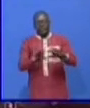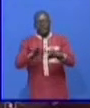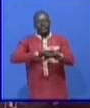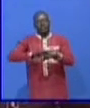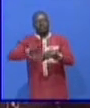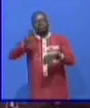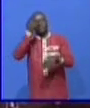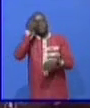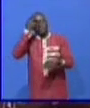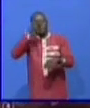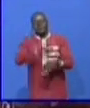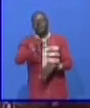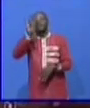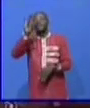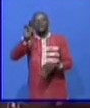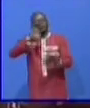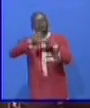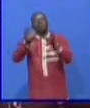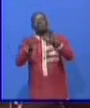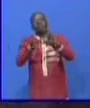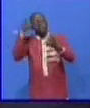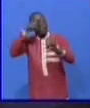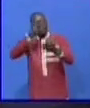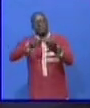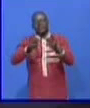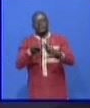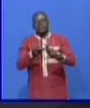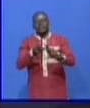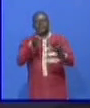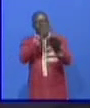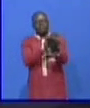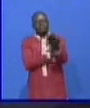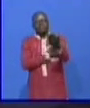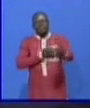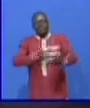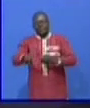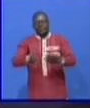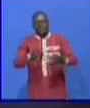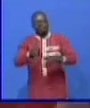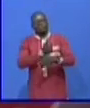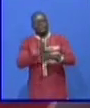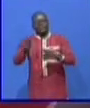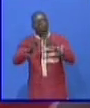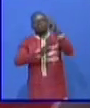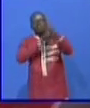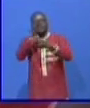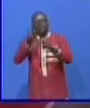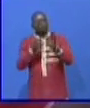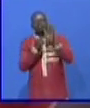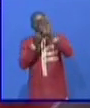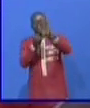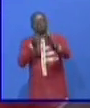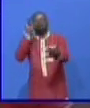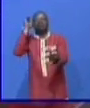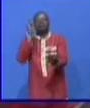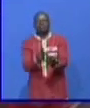locale dans 37 communes partenaires. L'étude qui vise à améliorer la gestion des affaires publiques s'est basée sur des indicateurs précis.